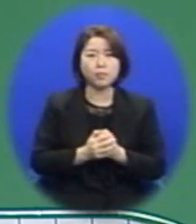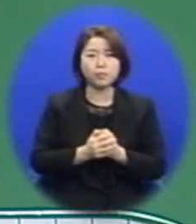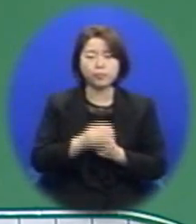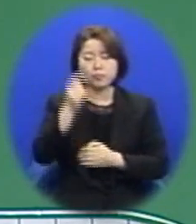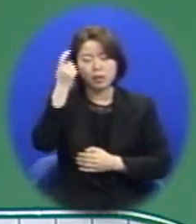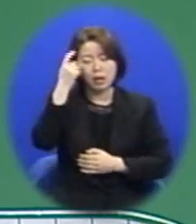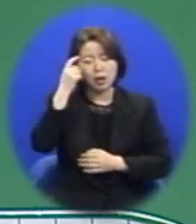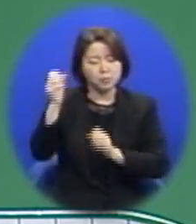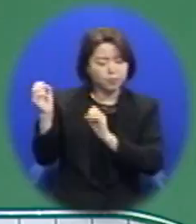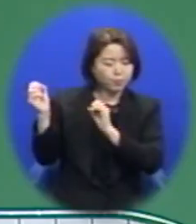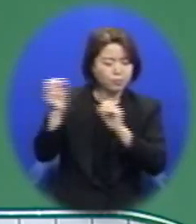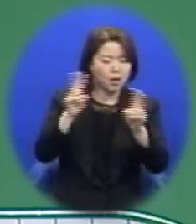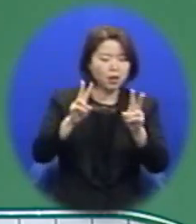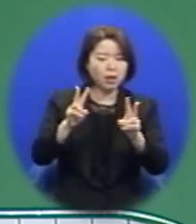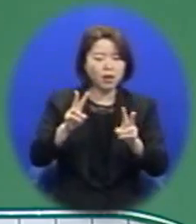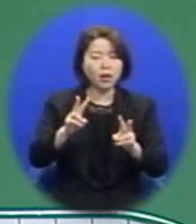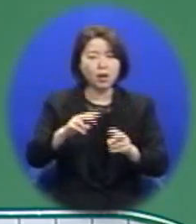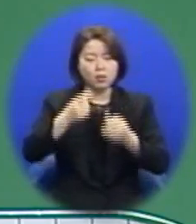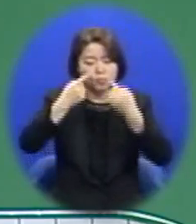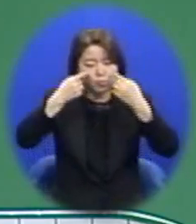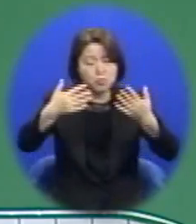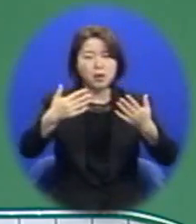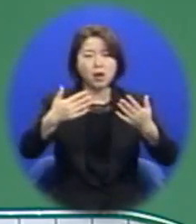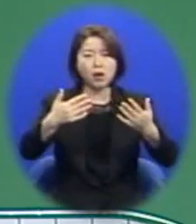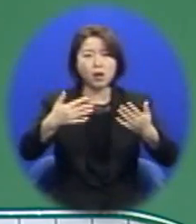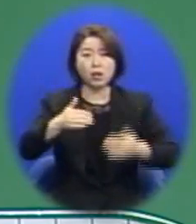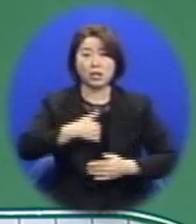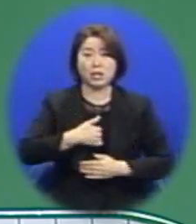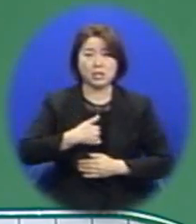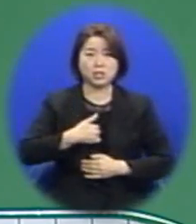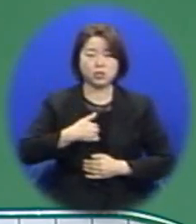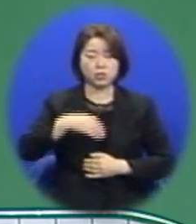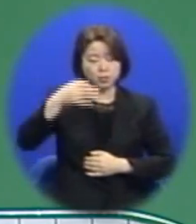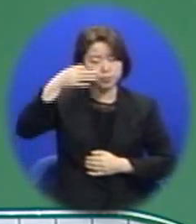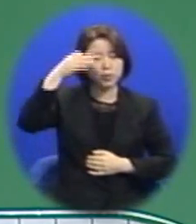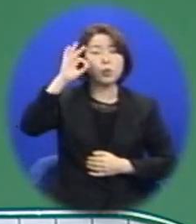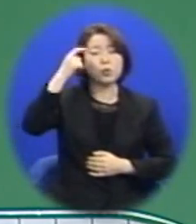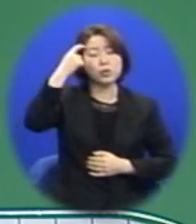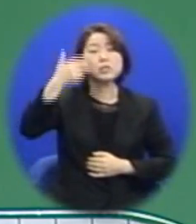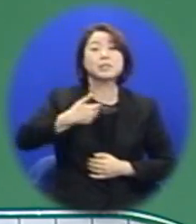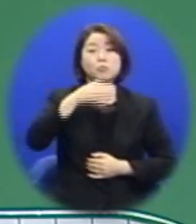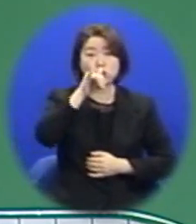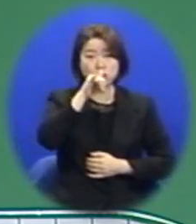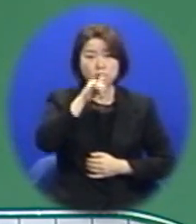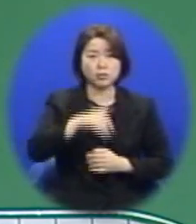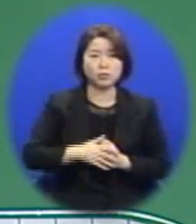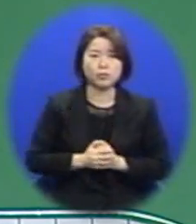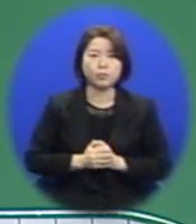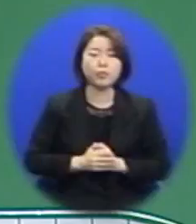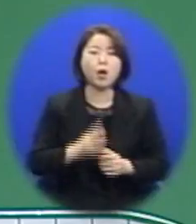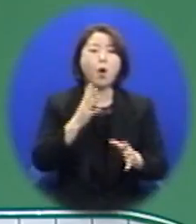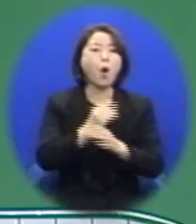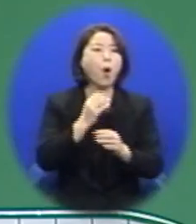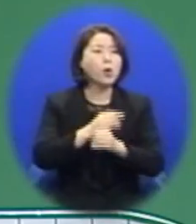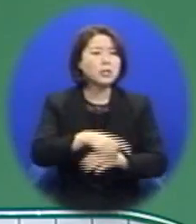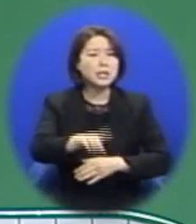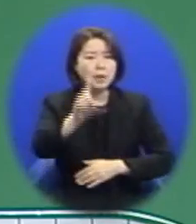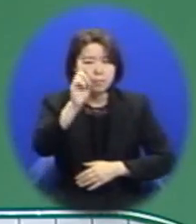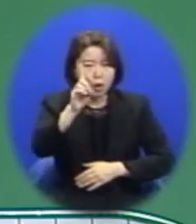번개같이 강력하게 너무나 분명하게 저에게 떠오르는 질문이 있었어요. 언제